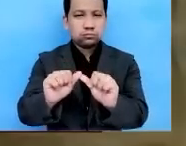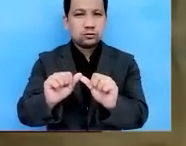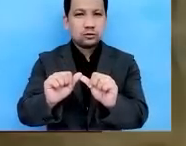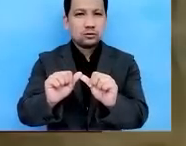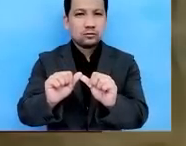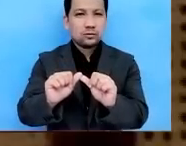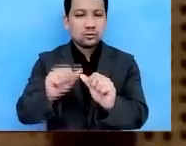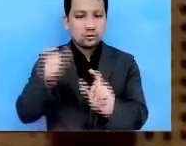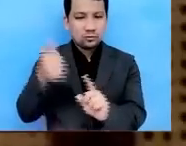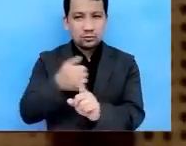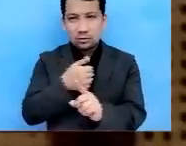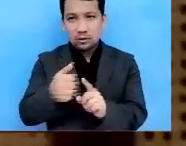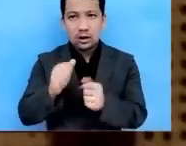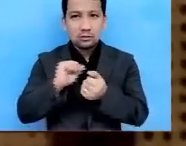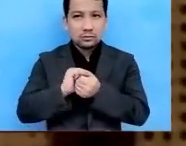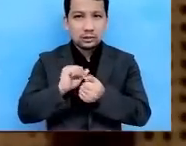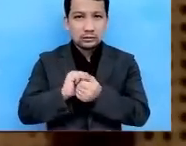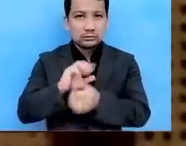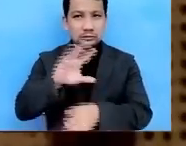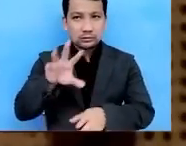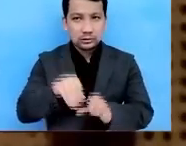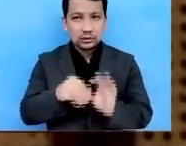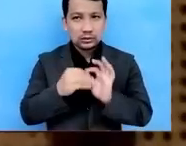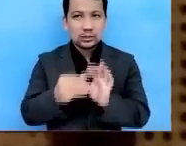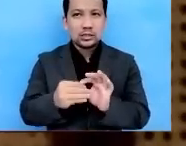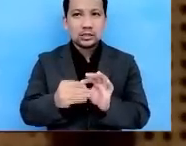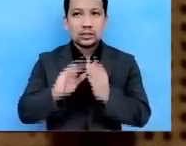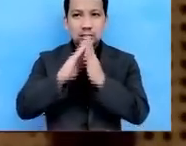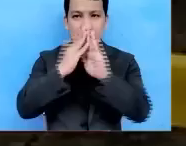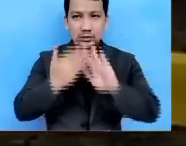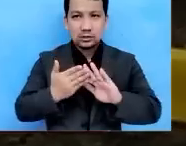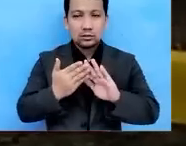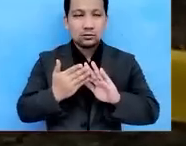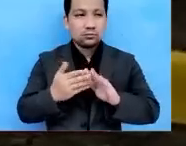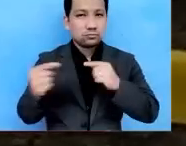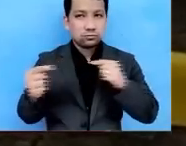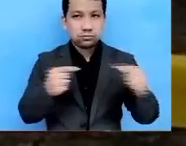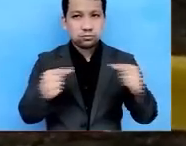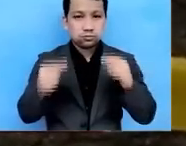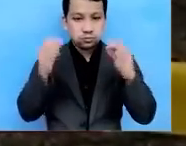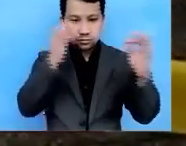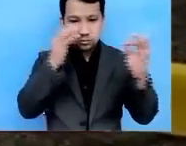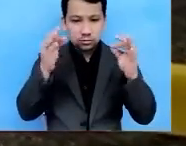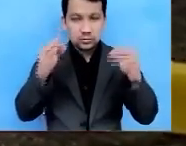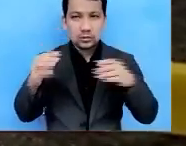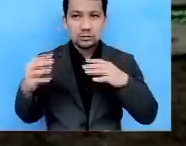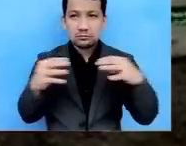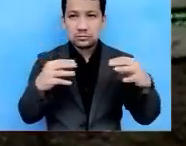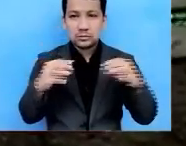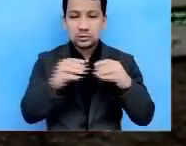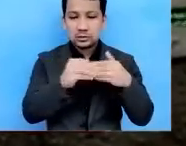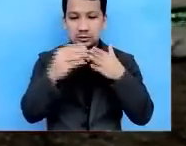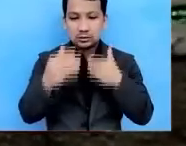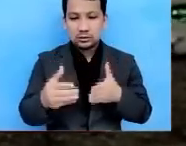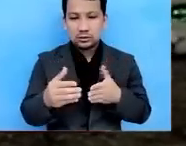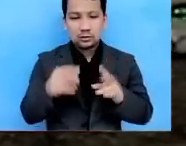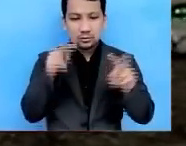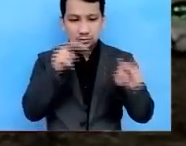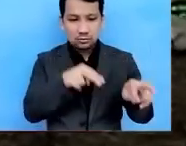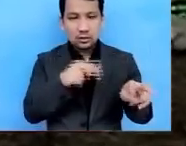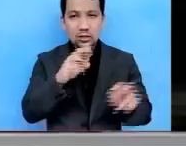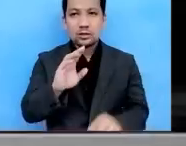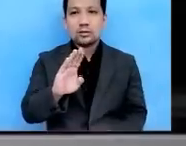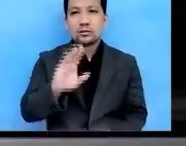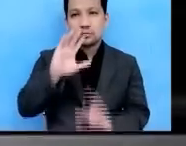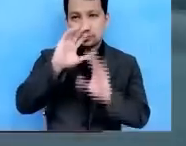karahasan, kabilang sa nagihamon sa peace and order ang mga nag-aaway na drug syndicates. Kaya naman pinatututukan din ni